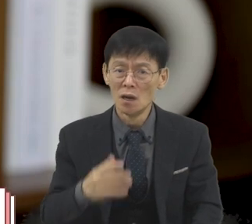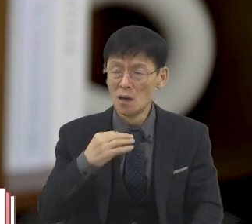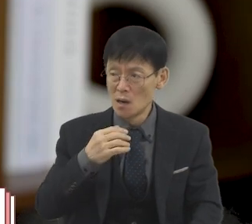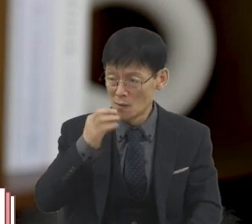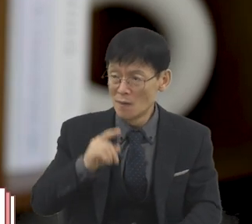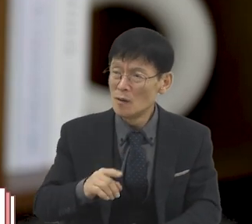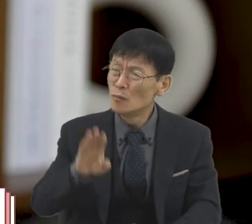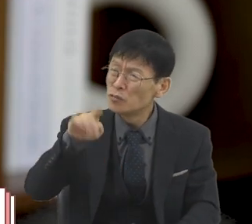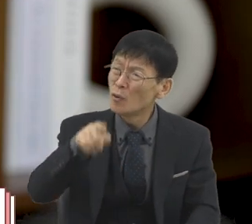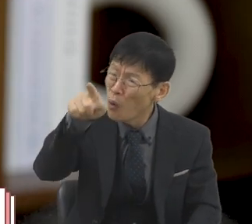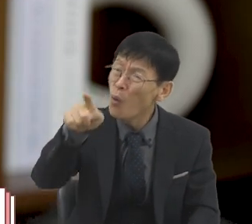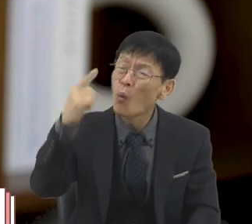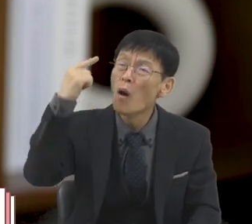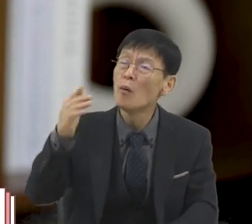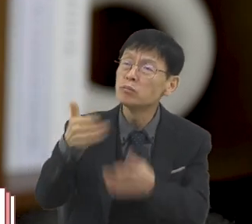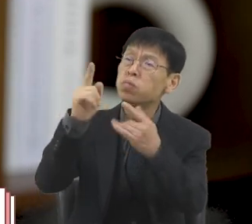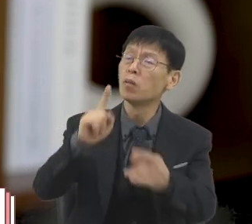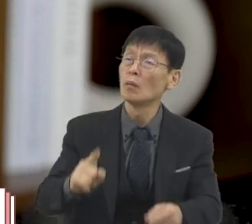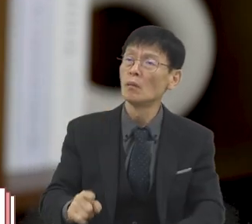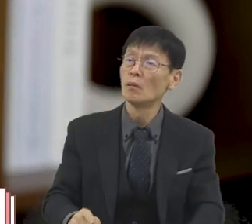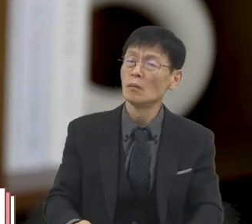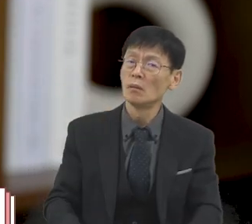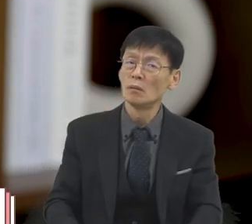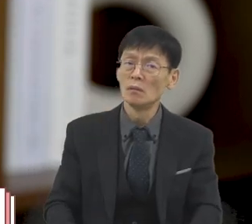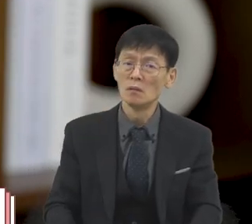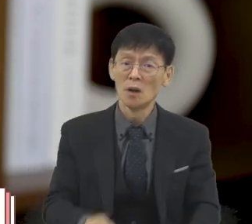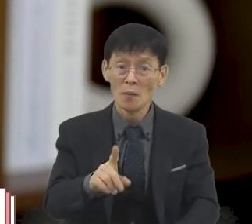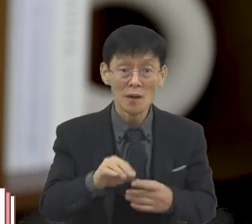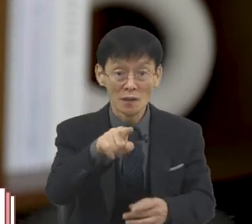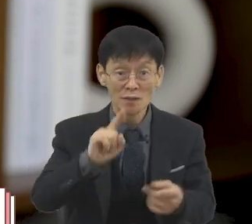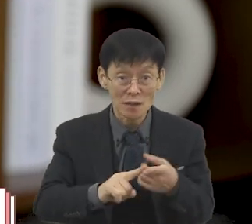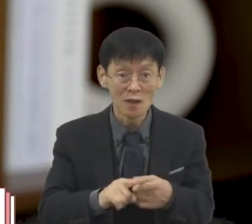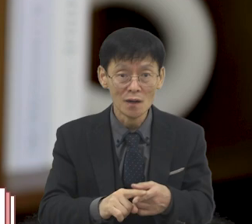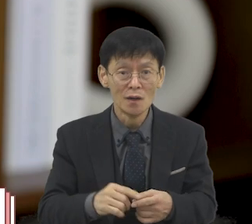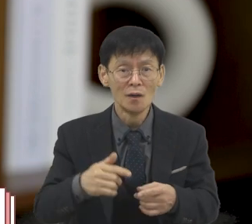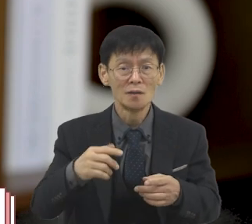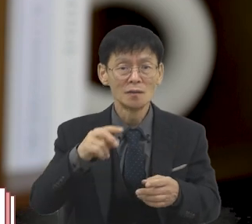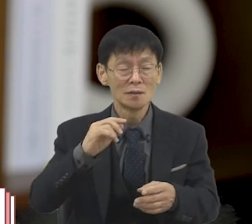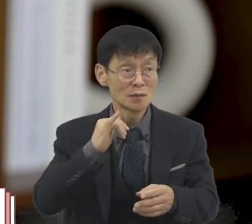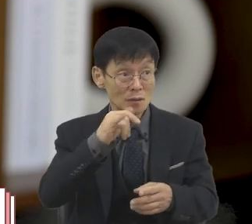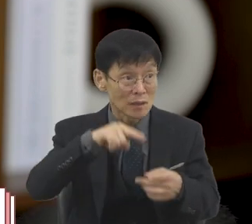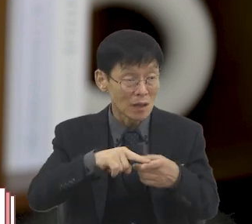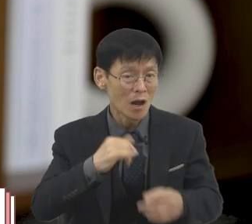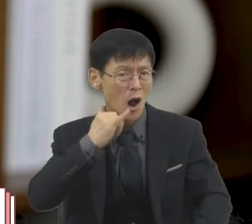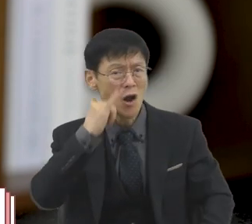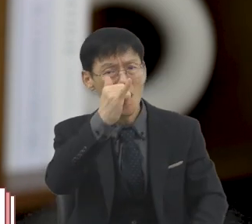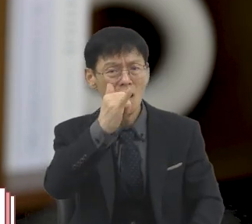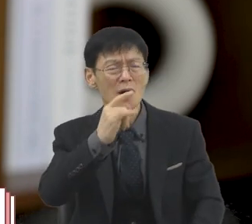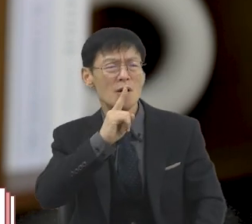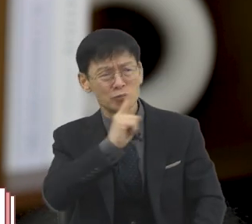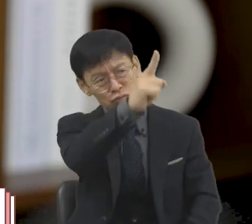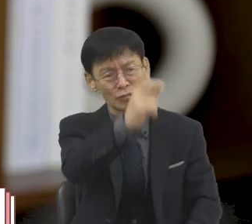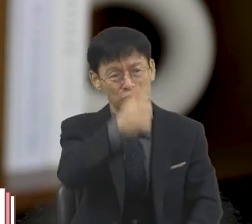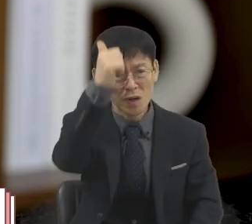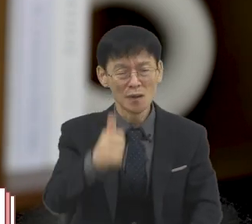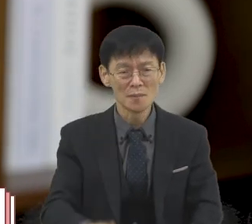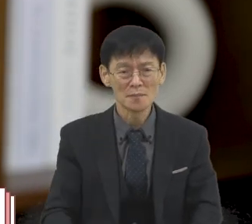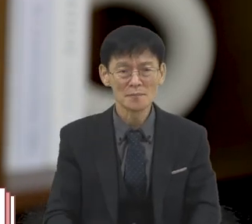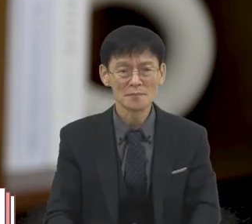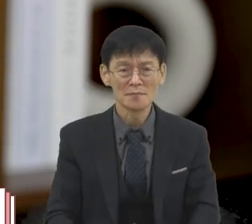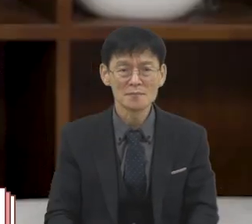당한 것도 힘든데 부장님 너무하시네요. 지혜씨, 고용노동부 고객상담센터에 전화해서